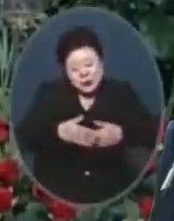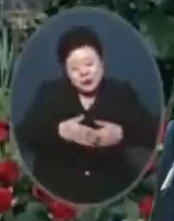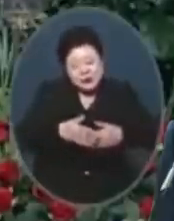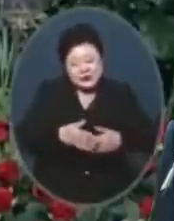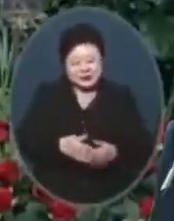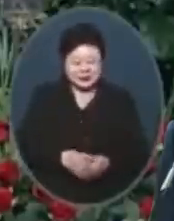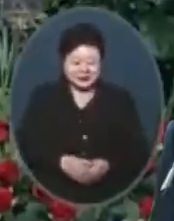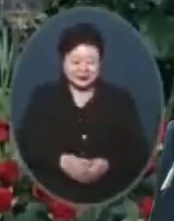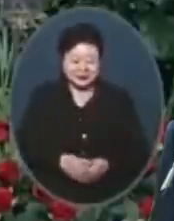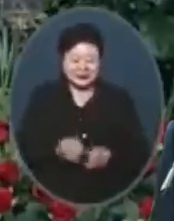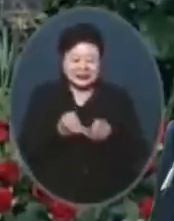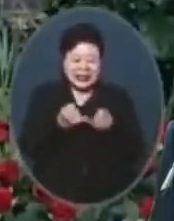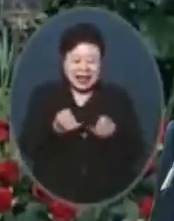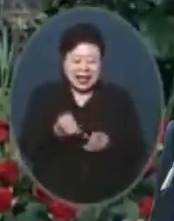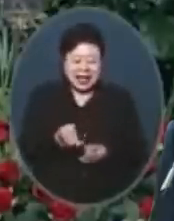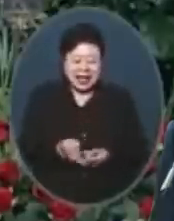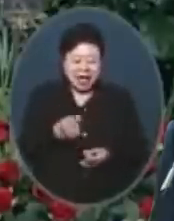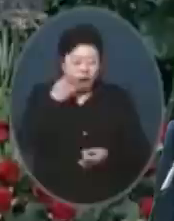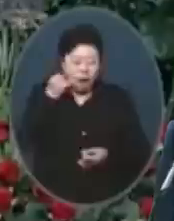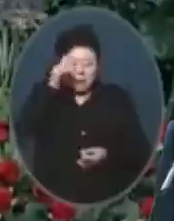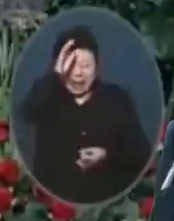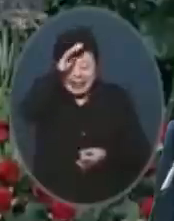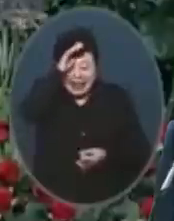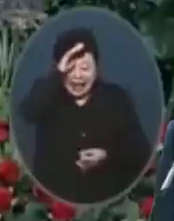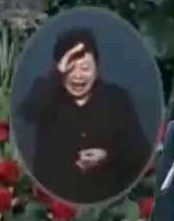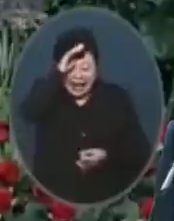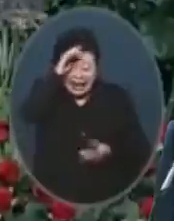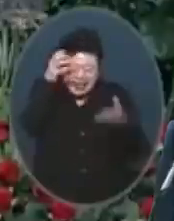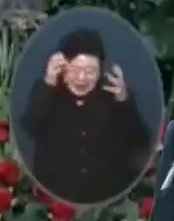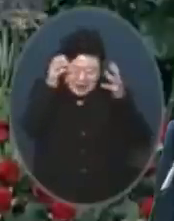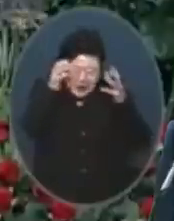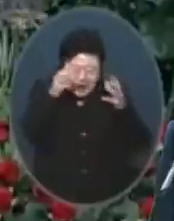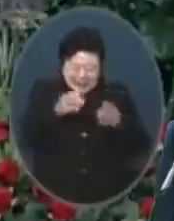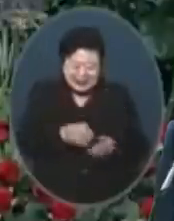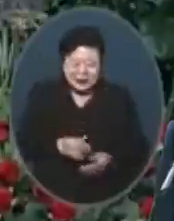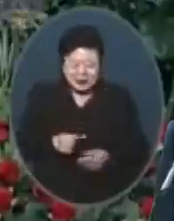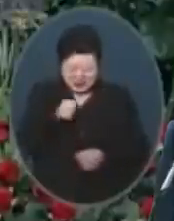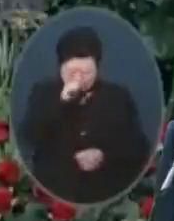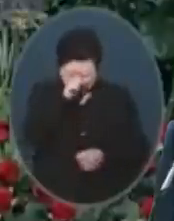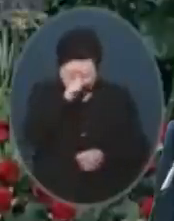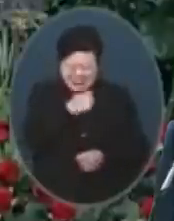저는 암탉이 병아리를 얼마나 다정하게 돌보는가를 잘 압니다.